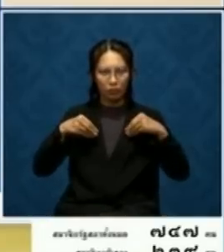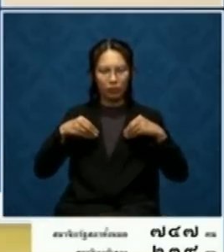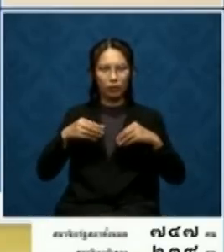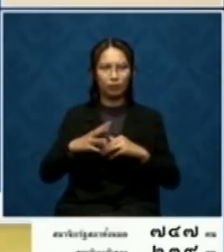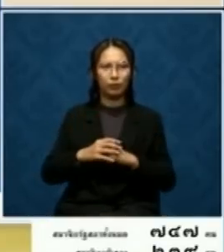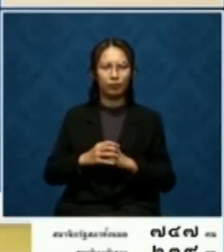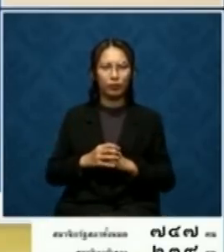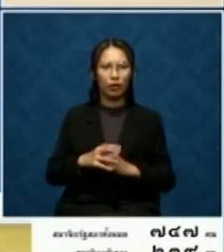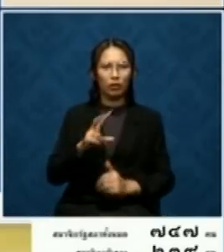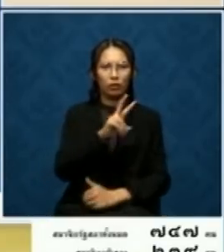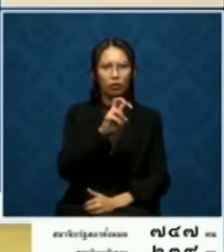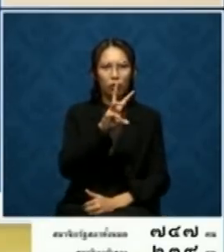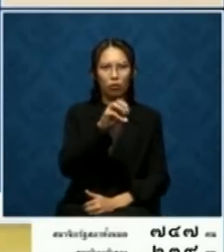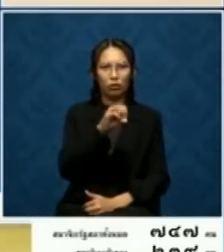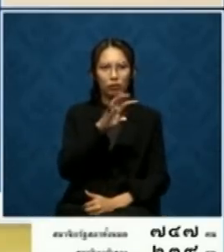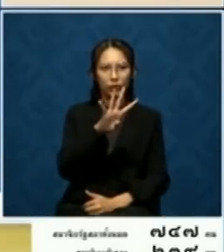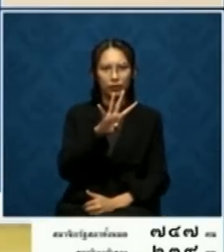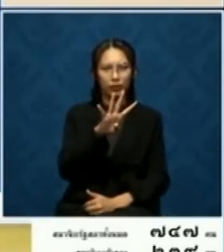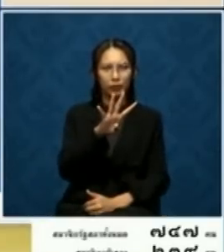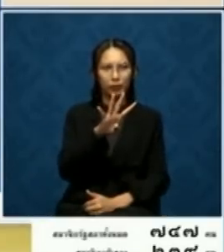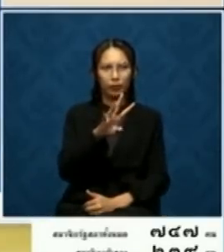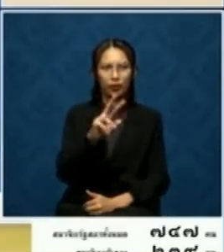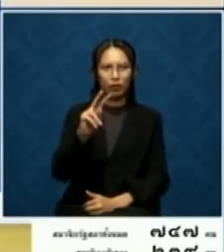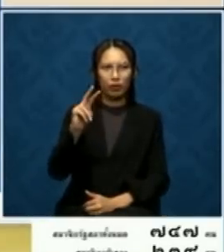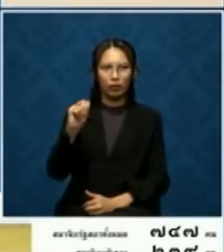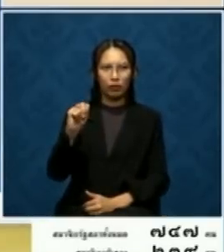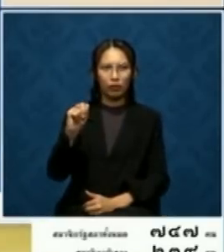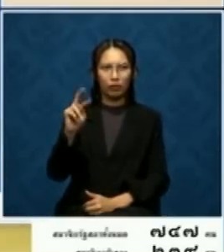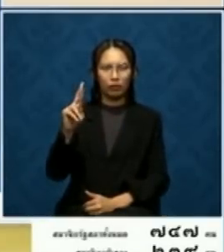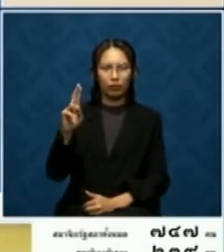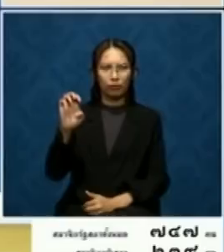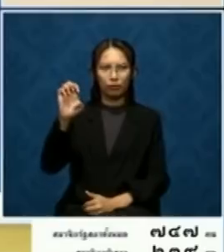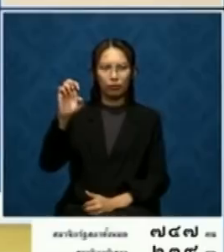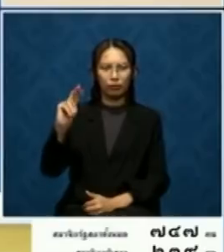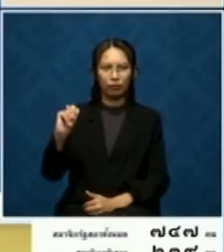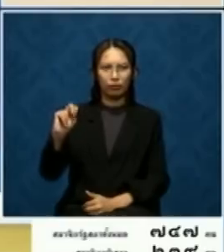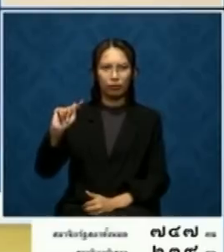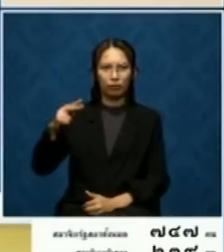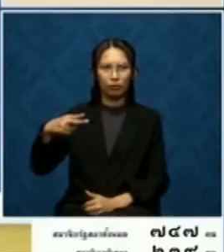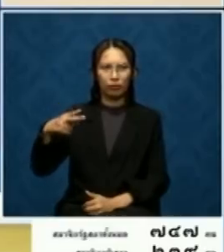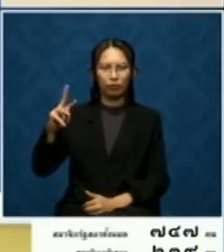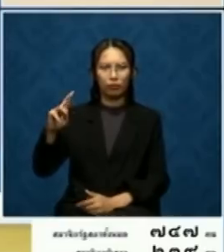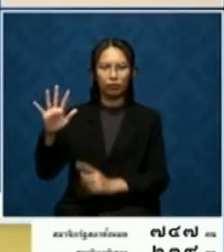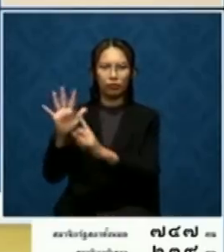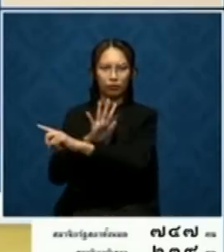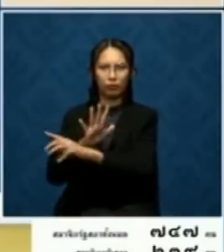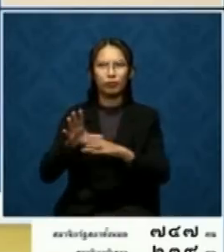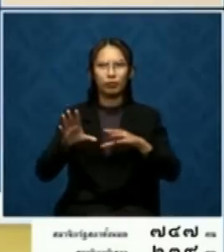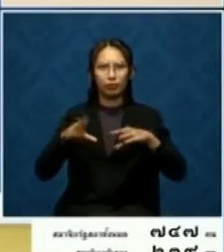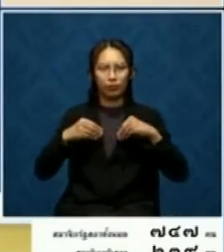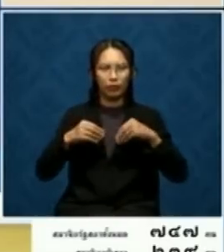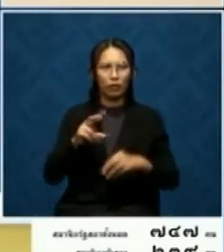การใช้บล็อกเชนไว้หนักพอสมควรนะครับซึ่งหลายท่านก็เห็นด้วยอันนี้เรื่องหนึ่งเรื่องที่สองอย่างเงี้ยคือใช้ได้แค่4กิโลเมตรเพ